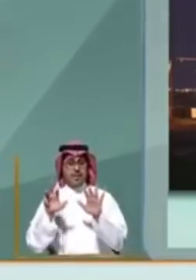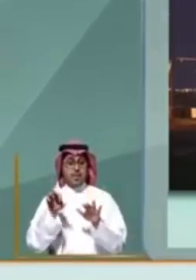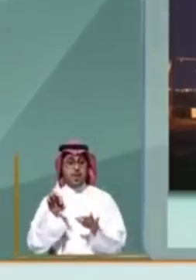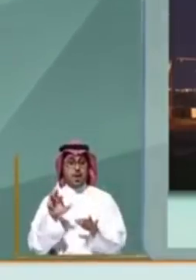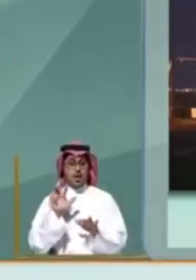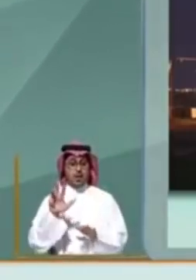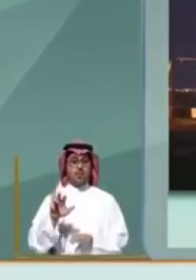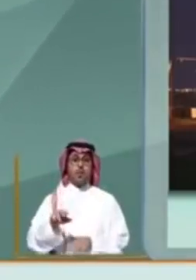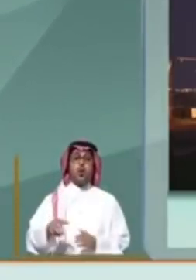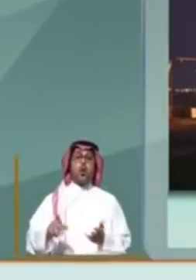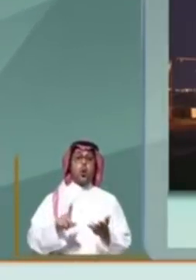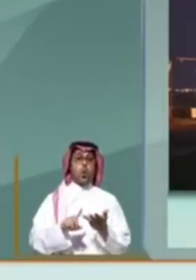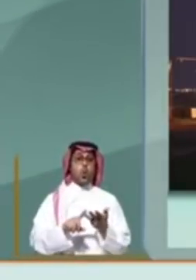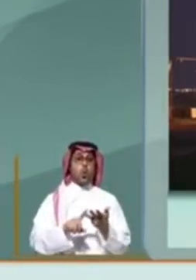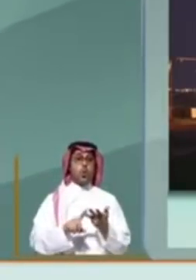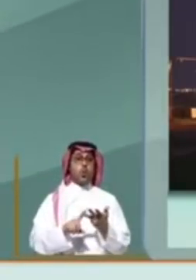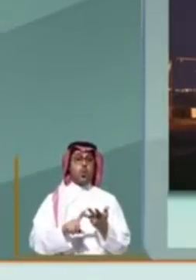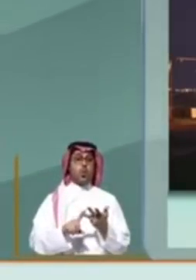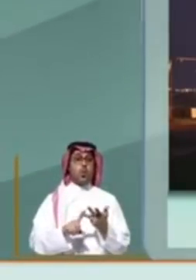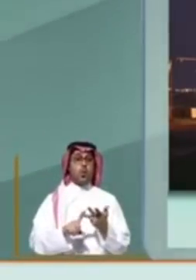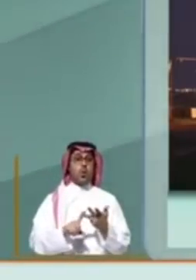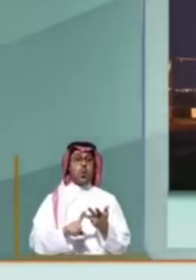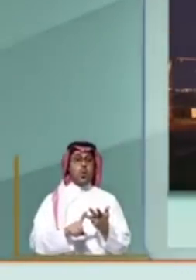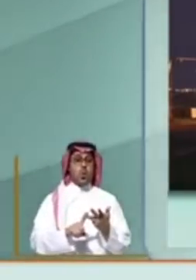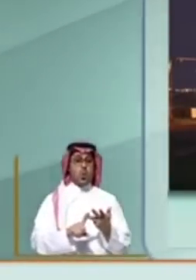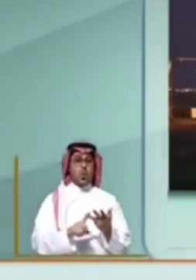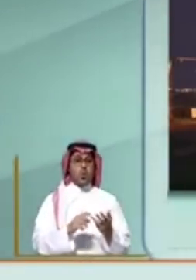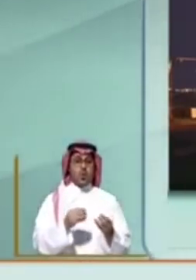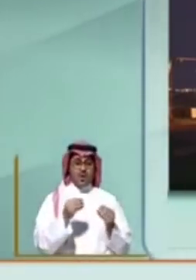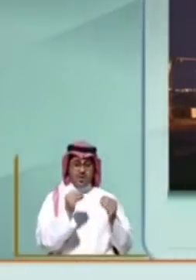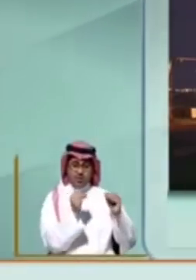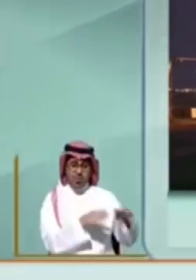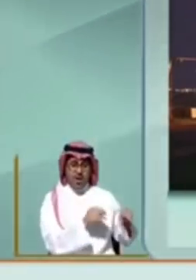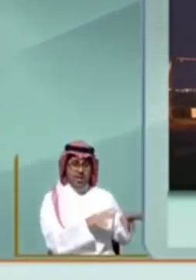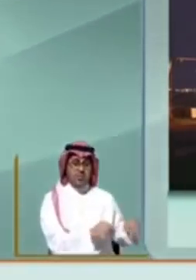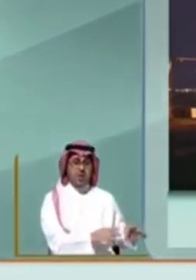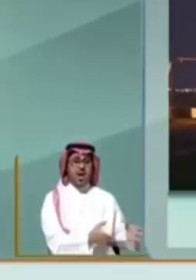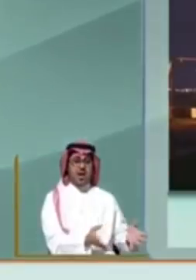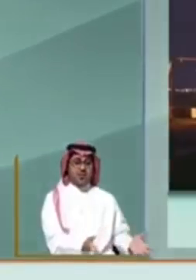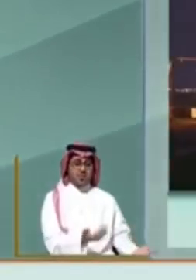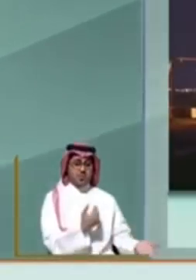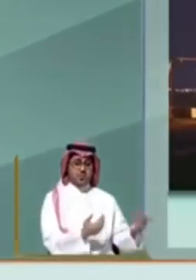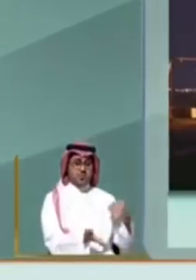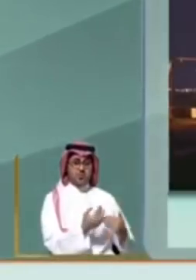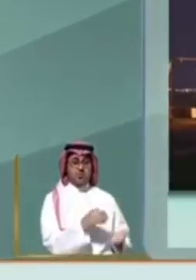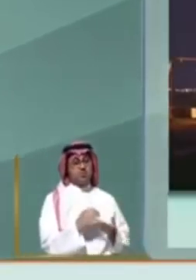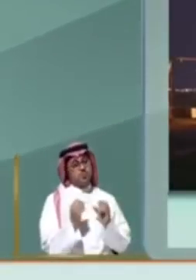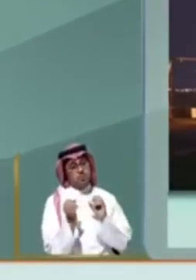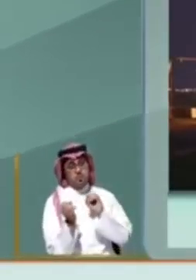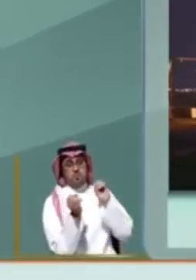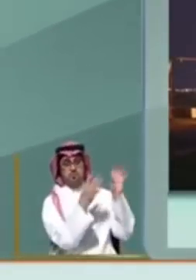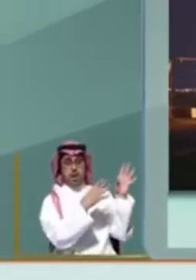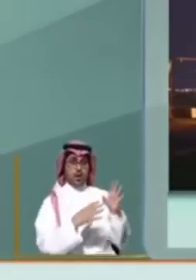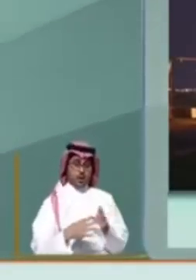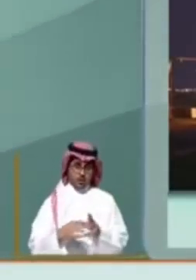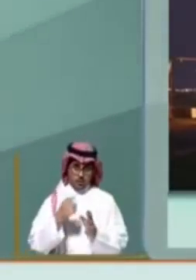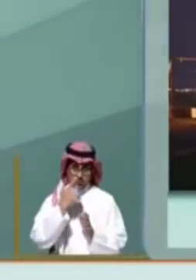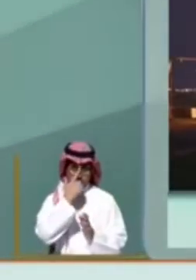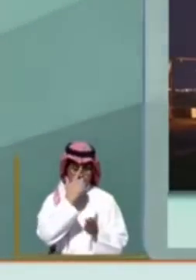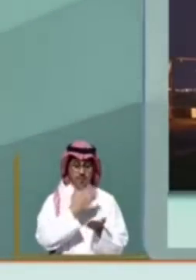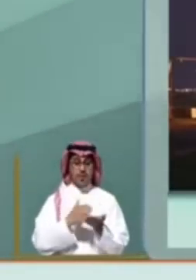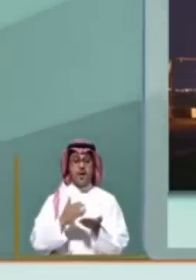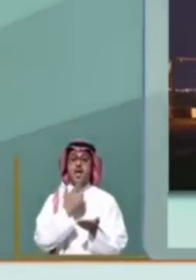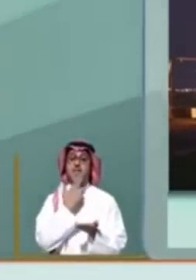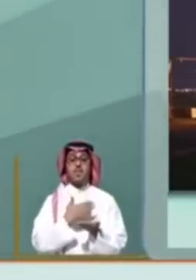ورفع أكثر من 8000 طن من المخلفات المنزلية وأكثر من 6500 طن من مخلفات الأنقاض